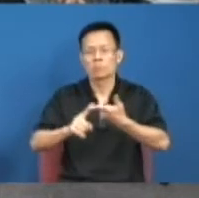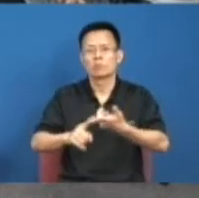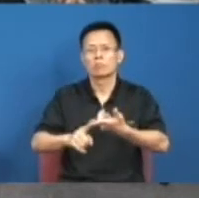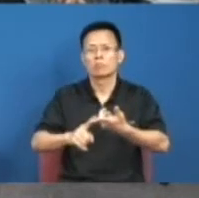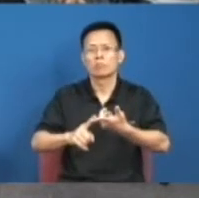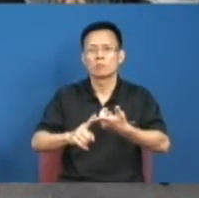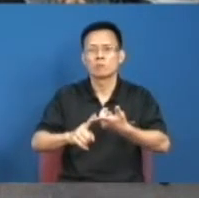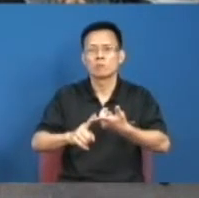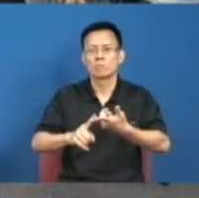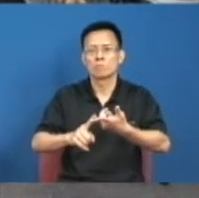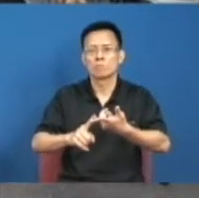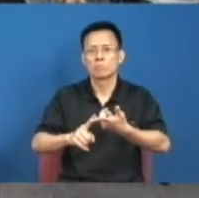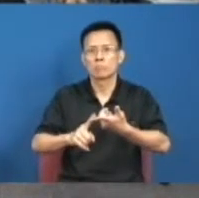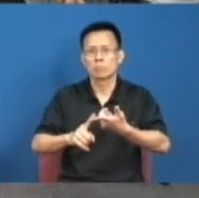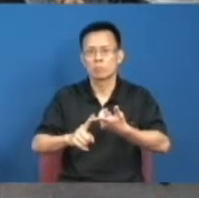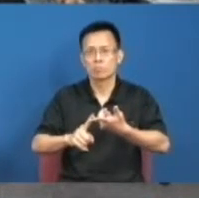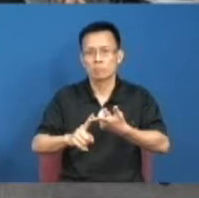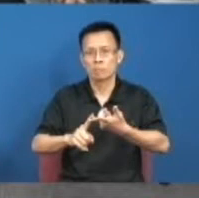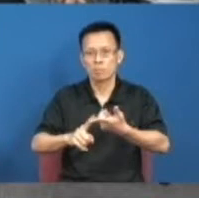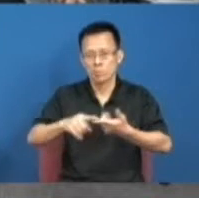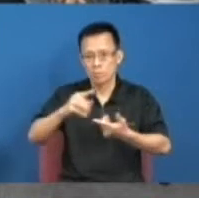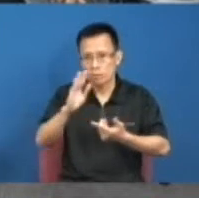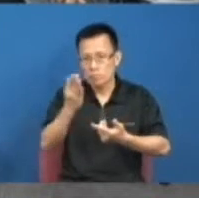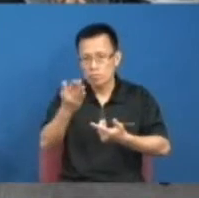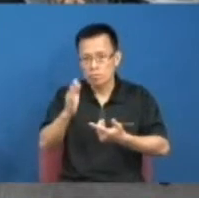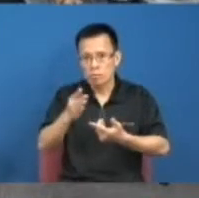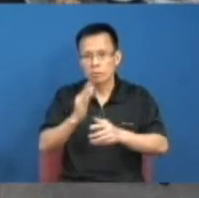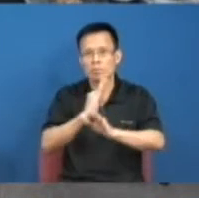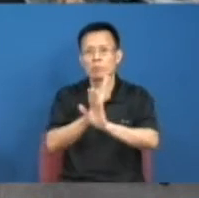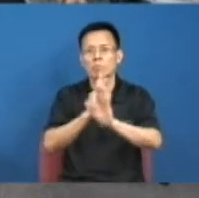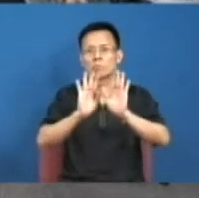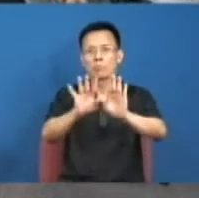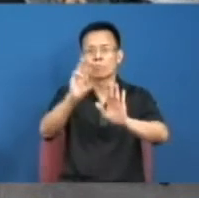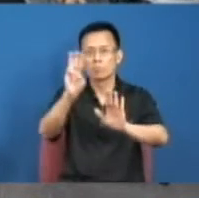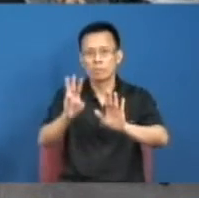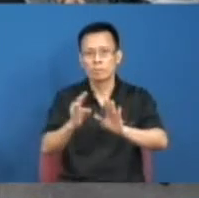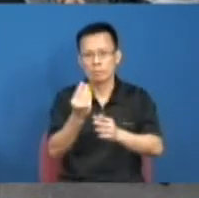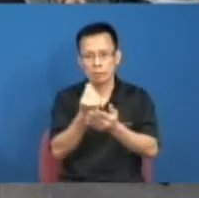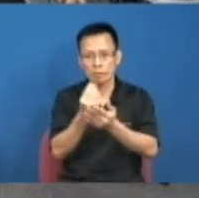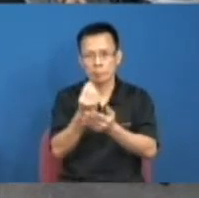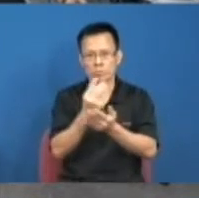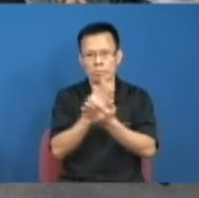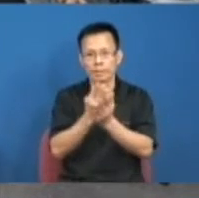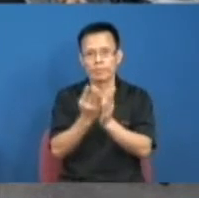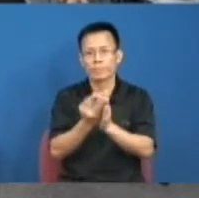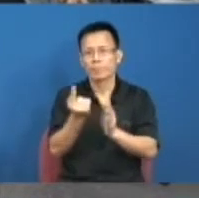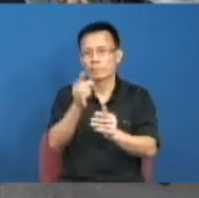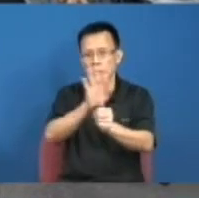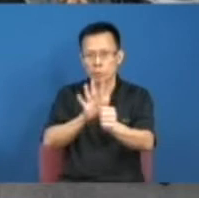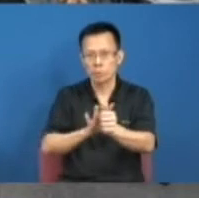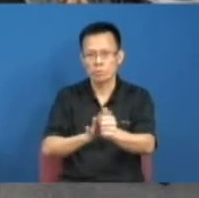謂、透明的防水料，是 的， 所謂透明呢就是不影響它本身地台的